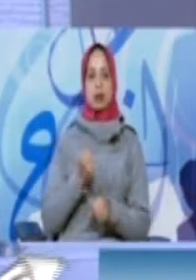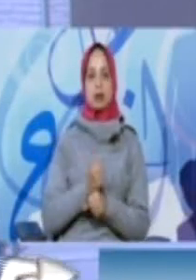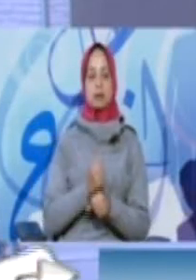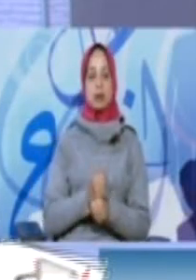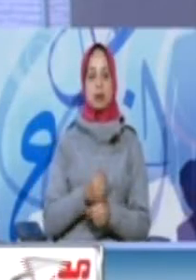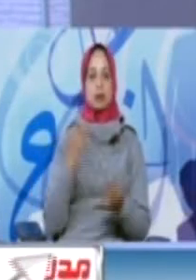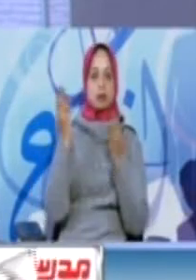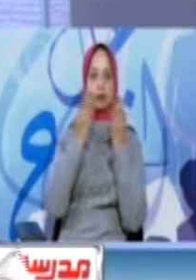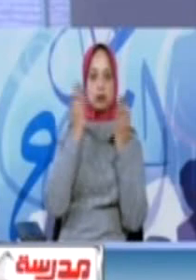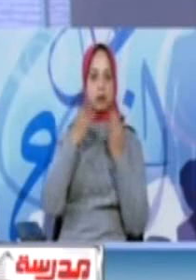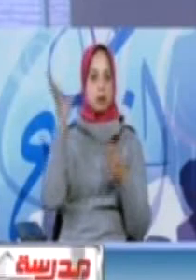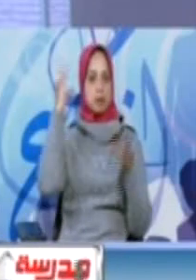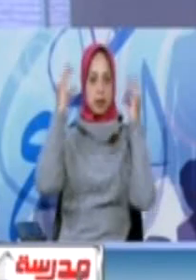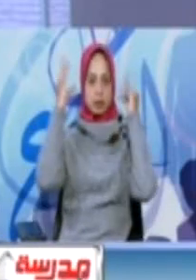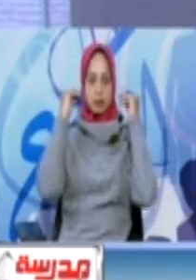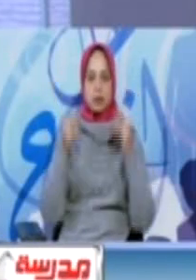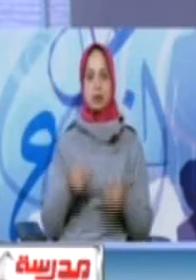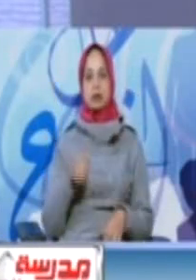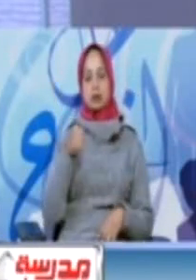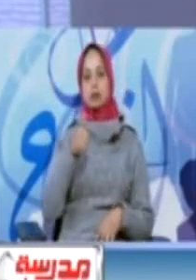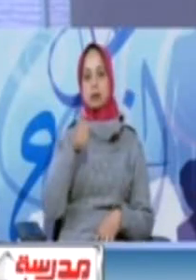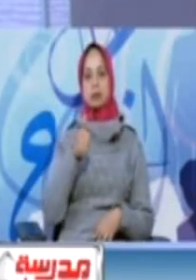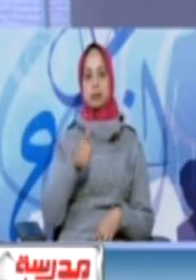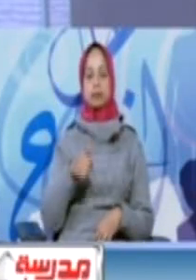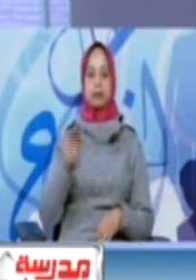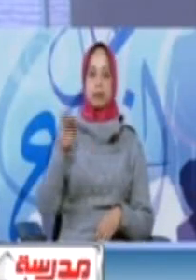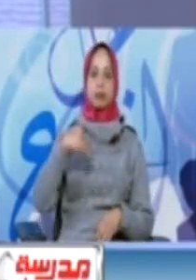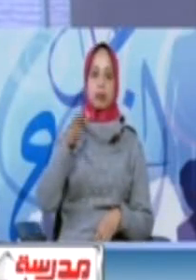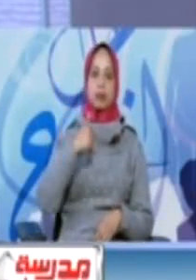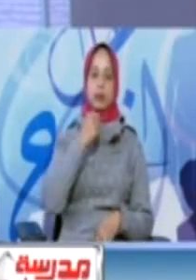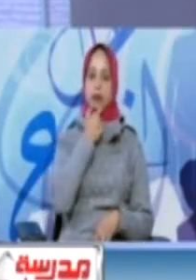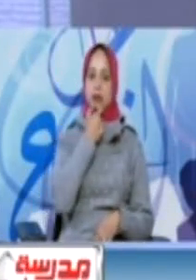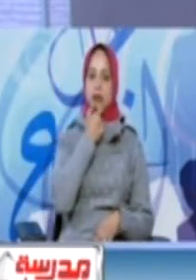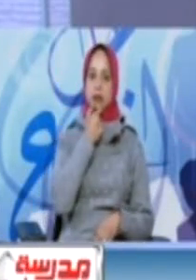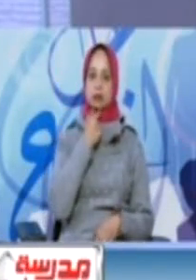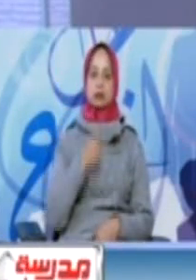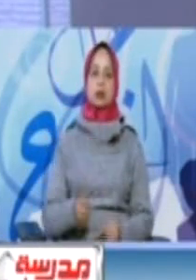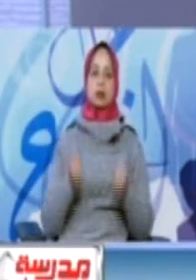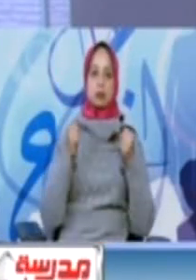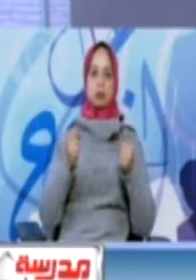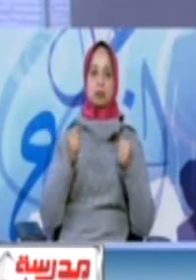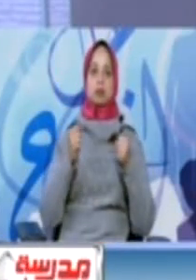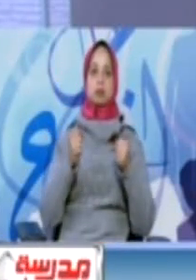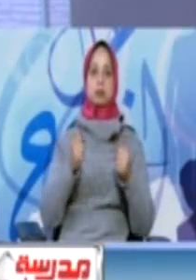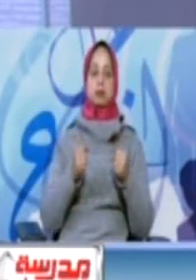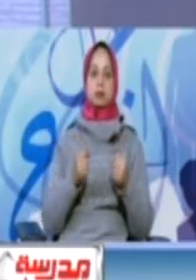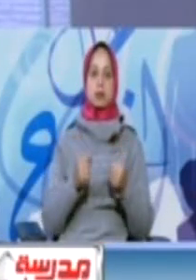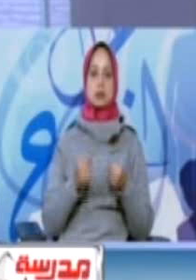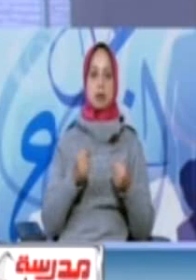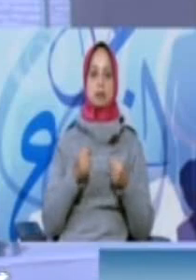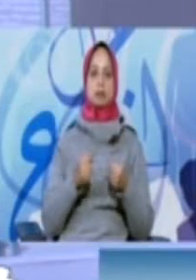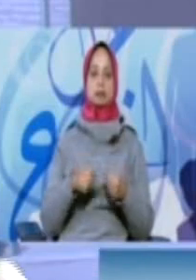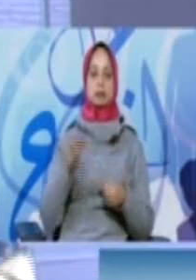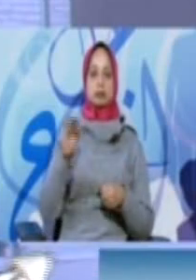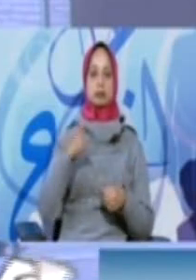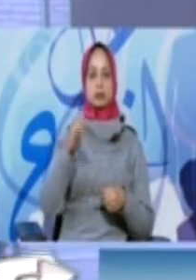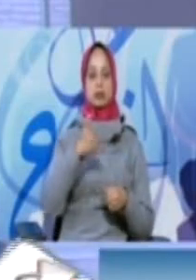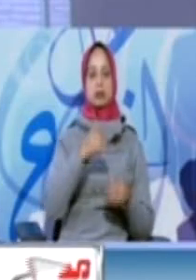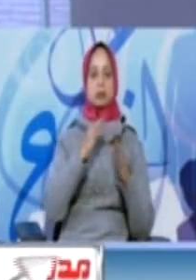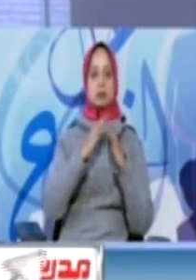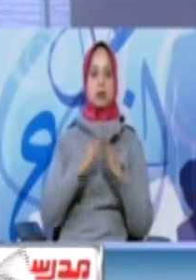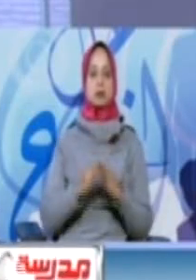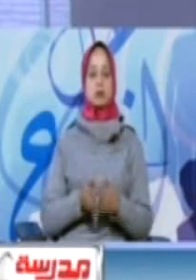المعلومه كويس. تدخلت انجلترا باستخدام القوه والتدخل السافر لتعطيل